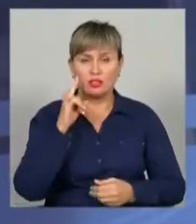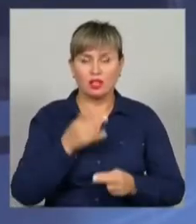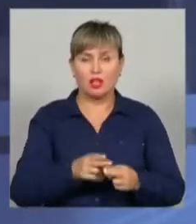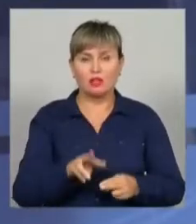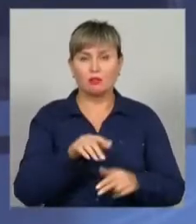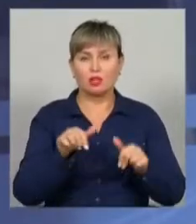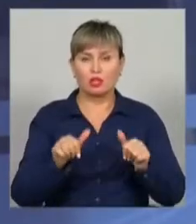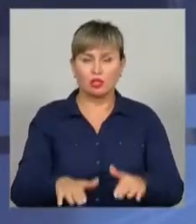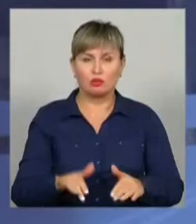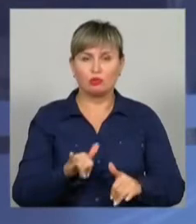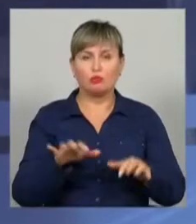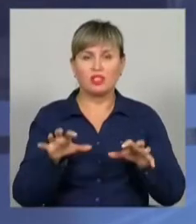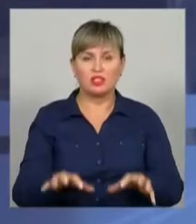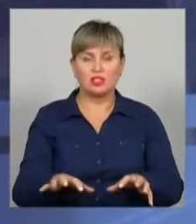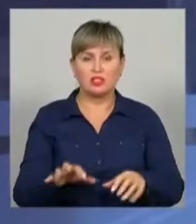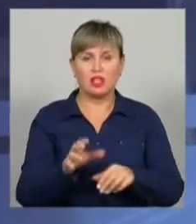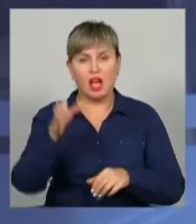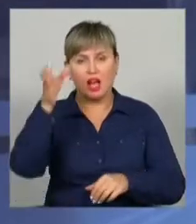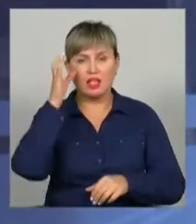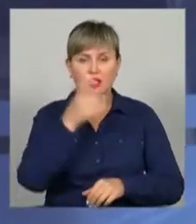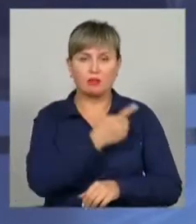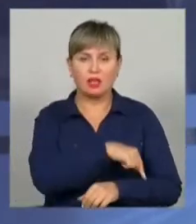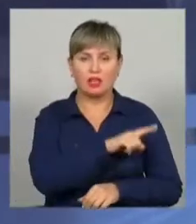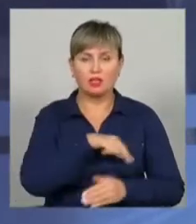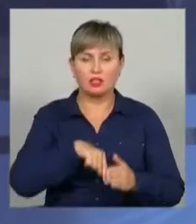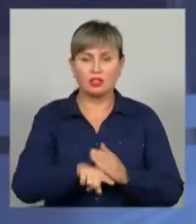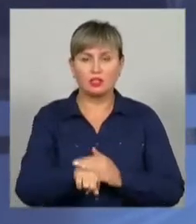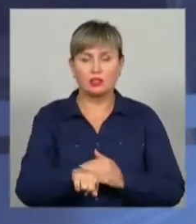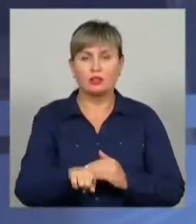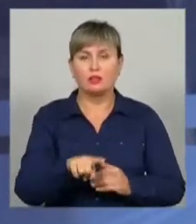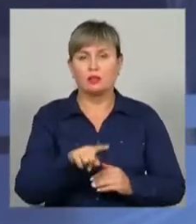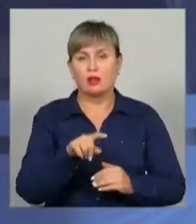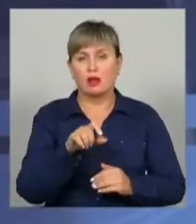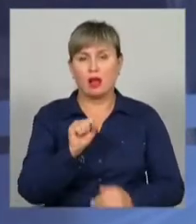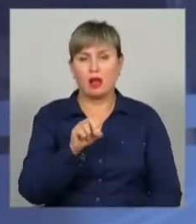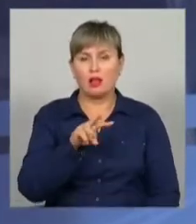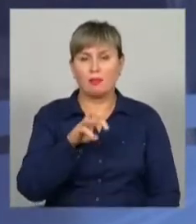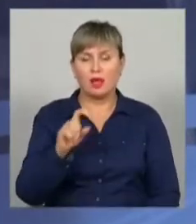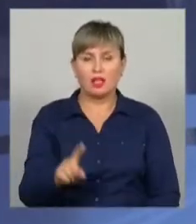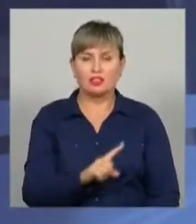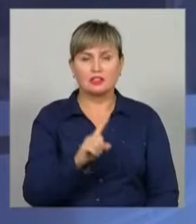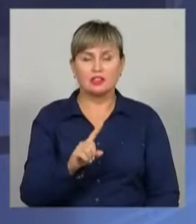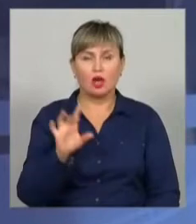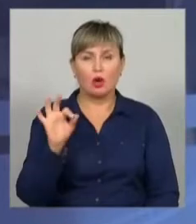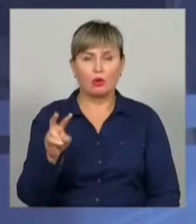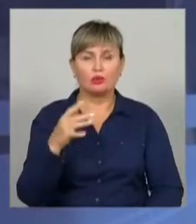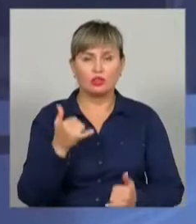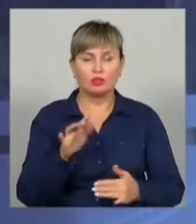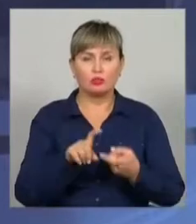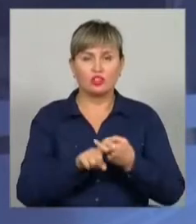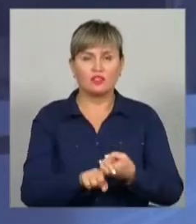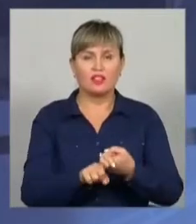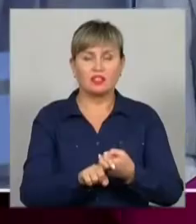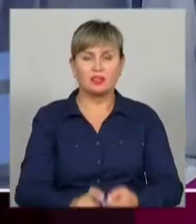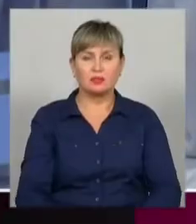узнать у президента Академии профилактической медицины, доктора медицинских наук Алмаза Шармана. Он выходит с нами на прямую